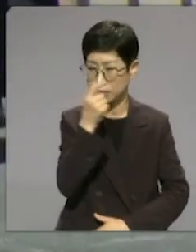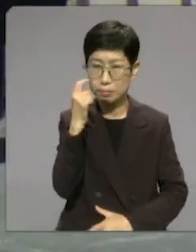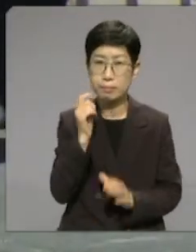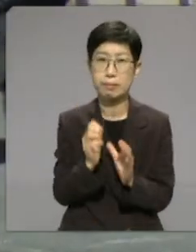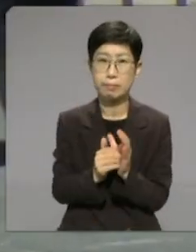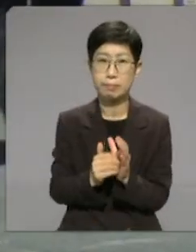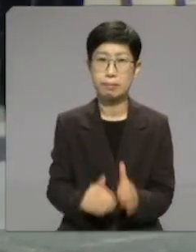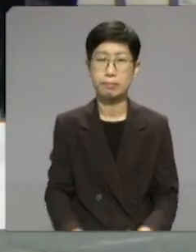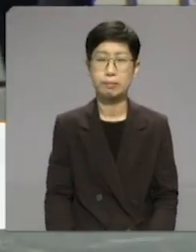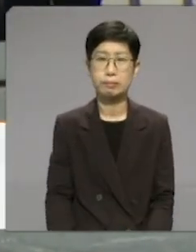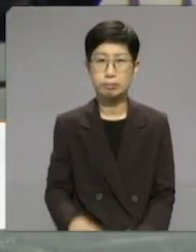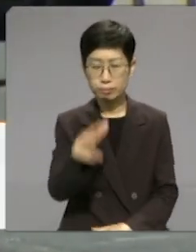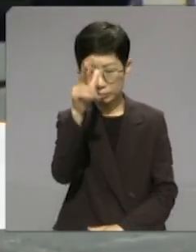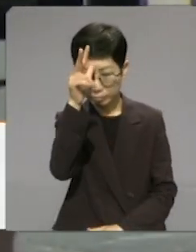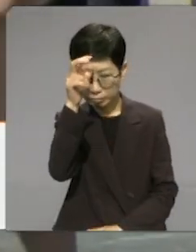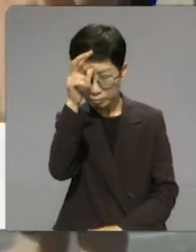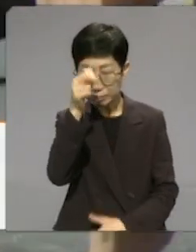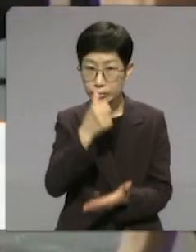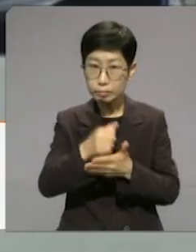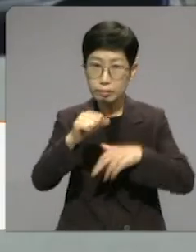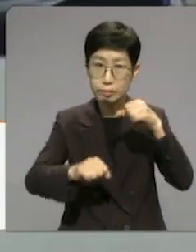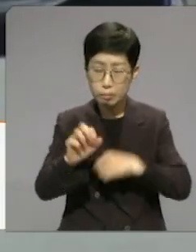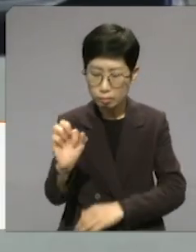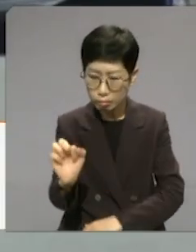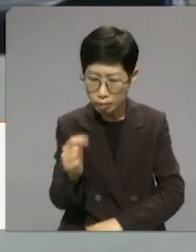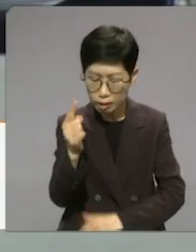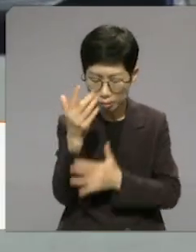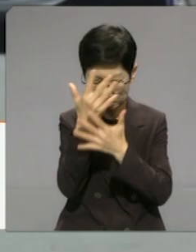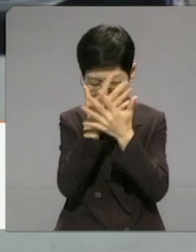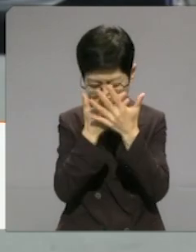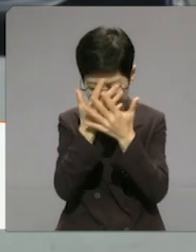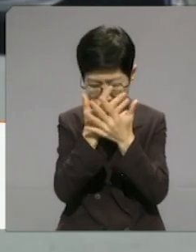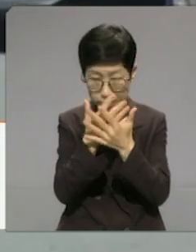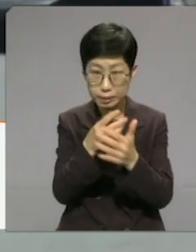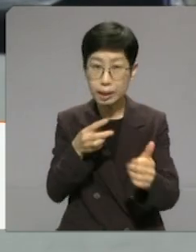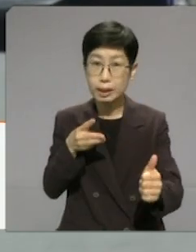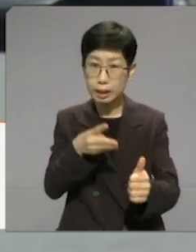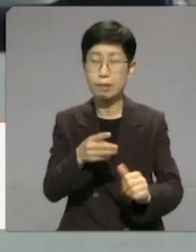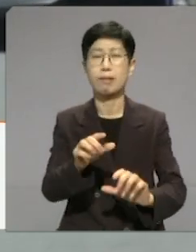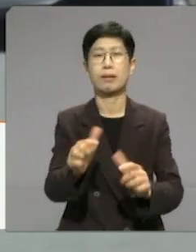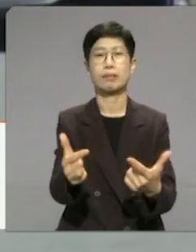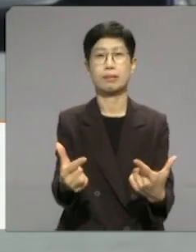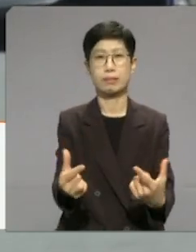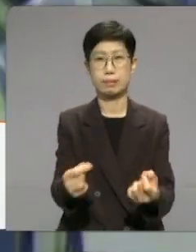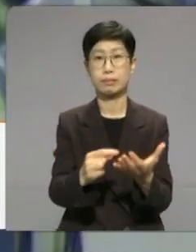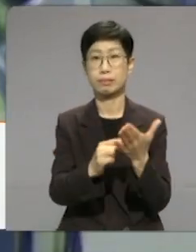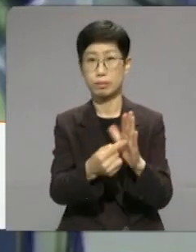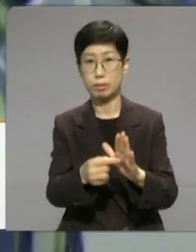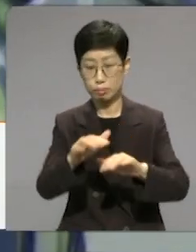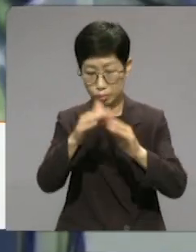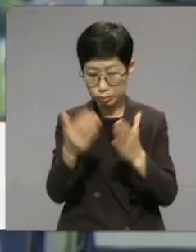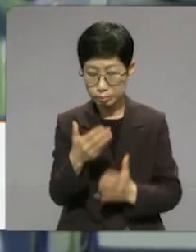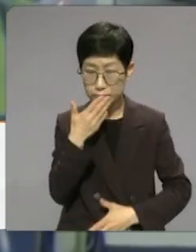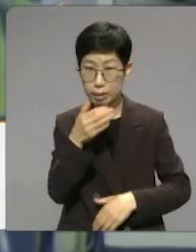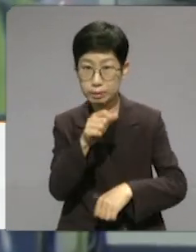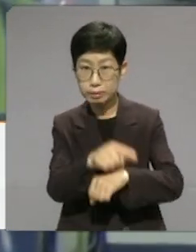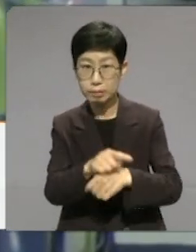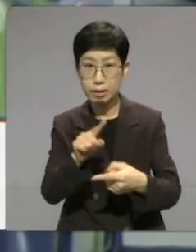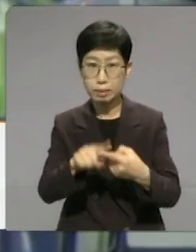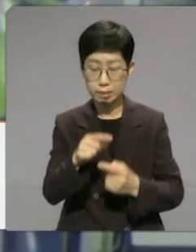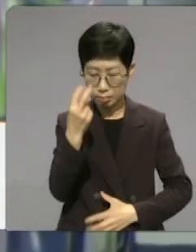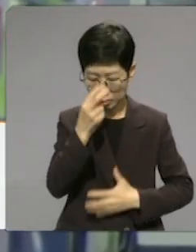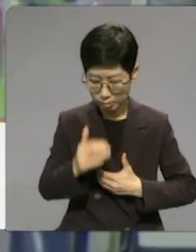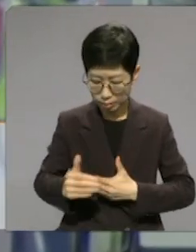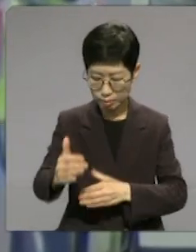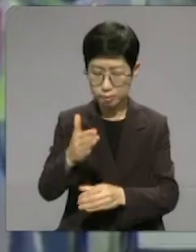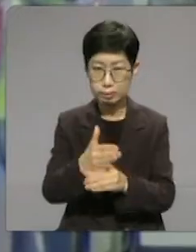확인됐습니다. 경찰은 범행 동기가 불분명하다면서도 테러는 아닌 것으로 보인다며 모든 가능성을 열어놓고